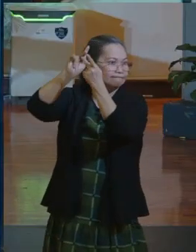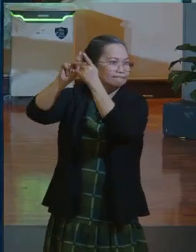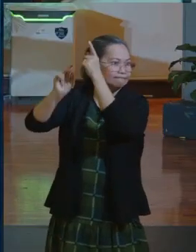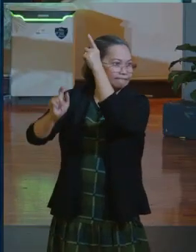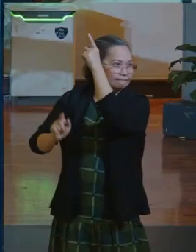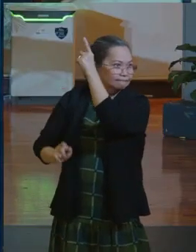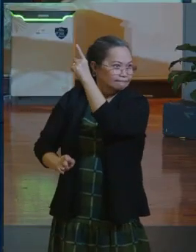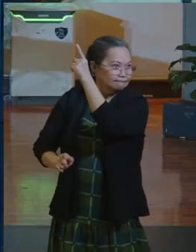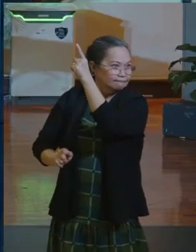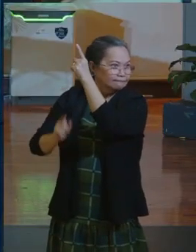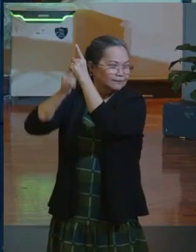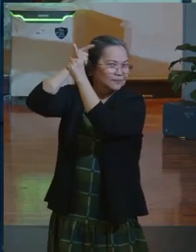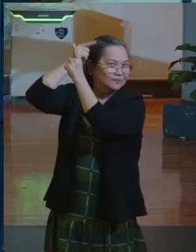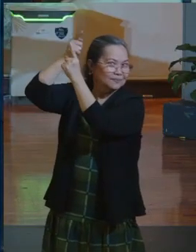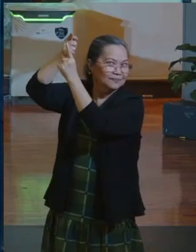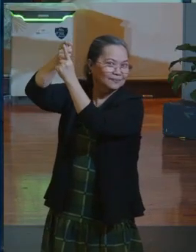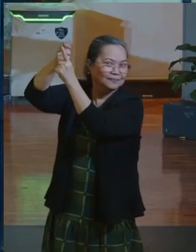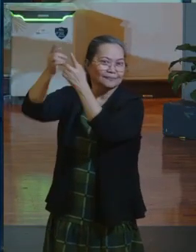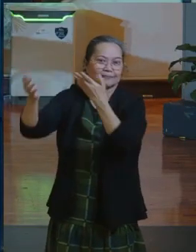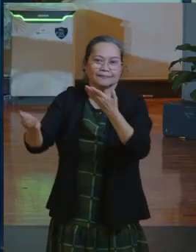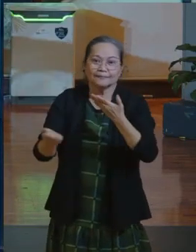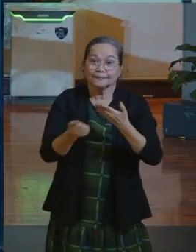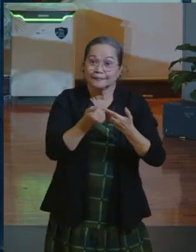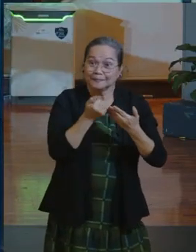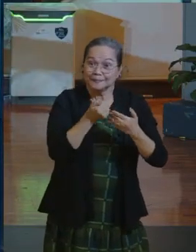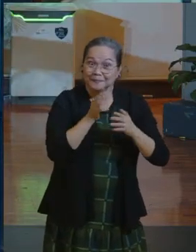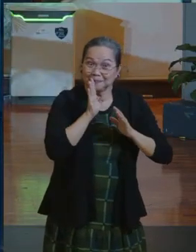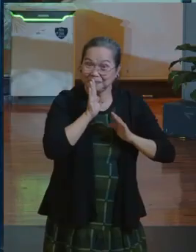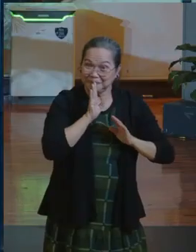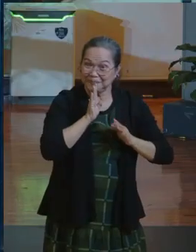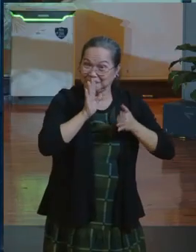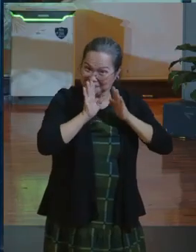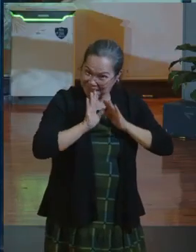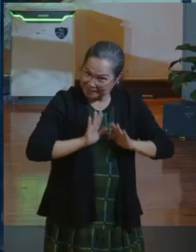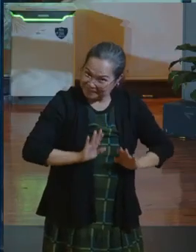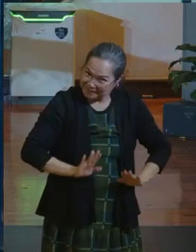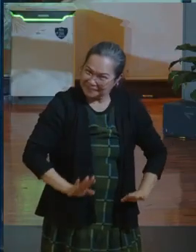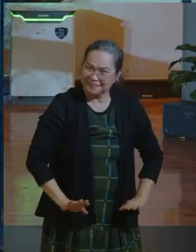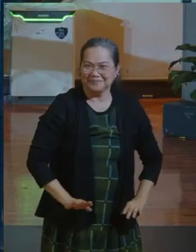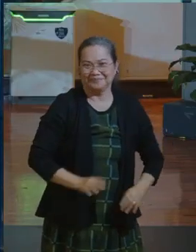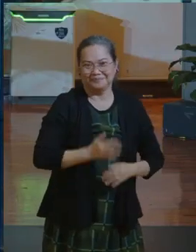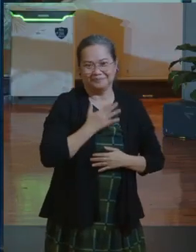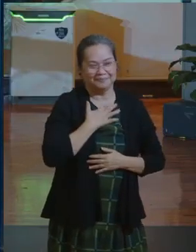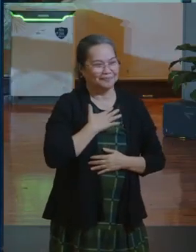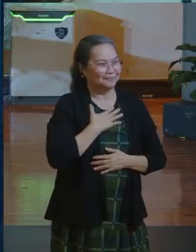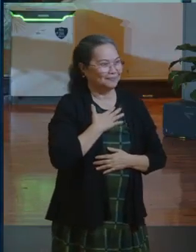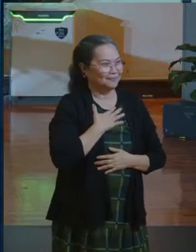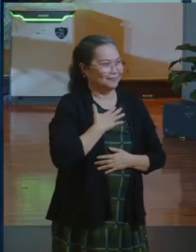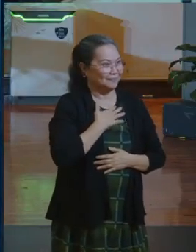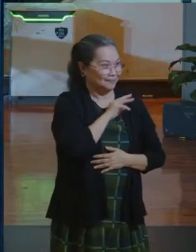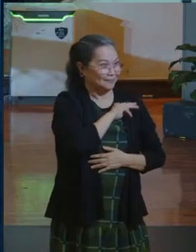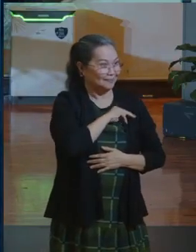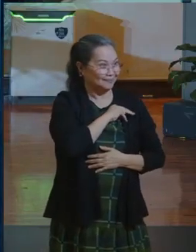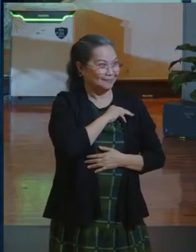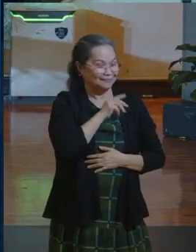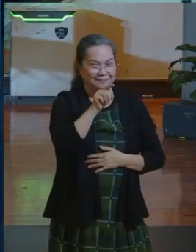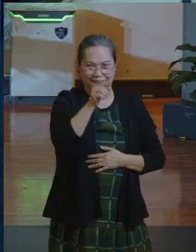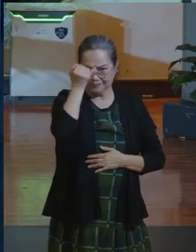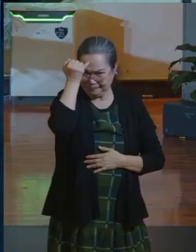kailangan, simple lang. May naman ang ating mga misyonero, bibigyan ko kayo ng